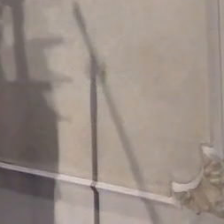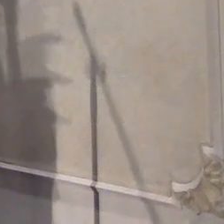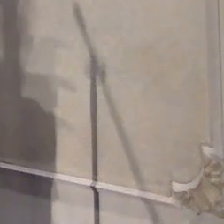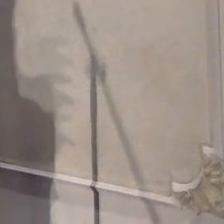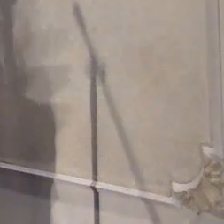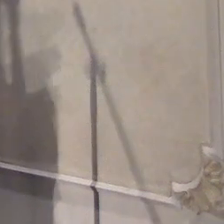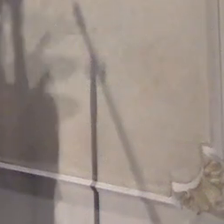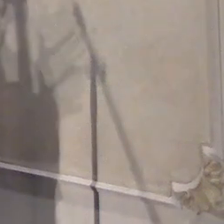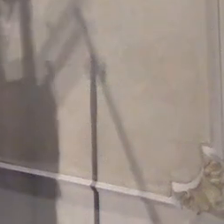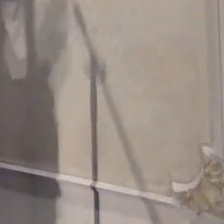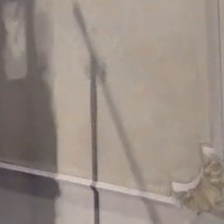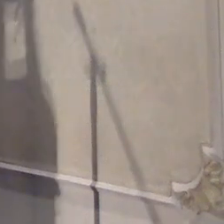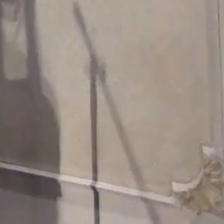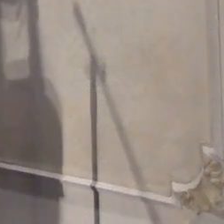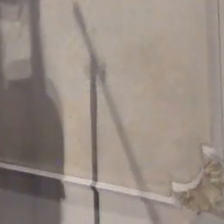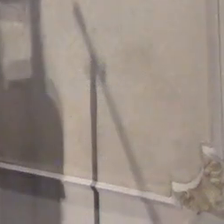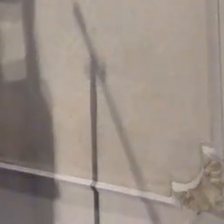autori di cui hanno parlato